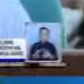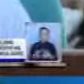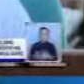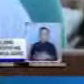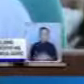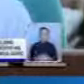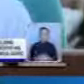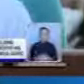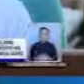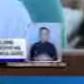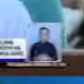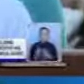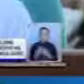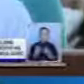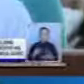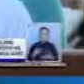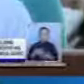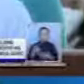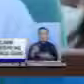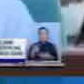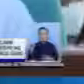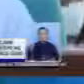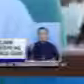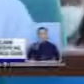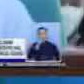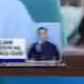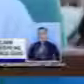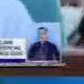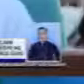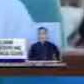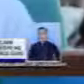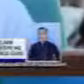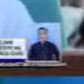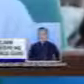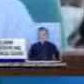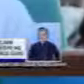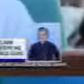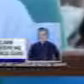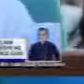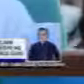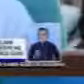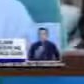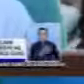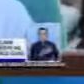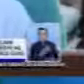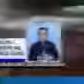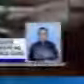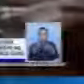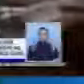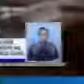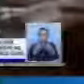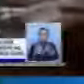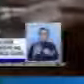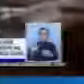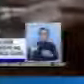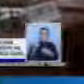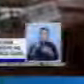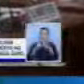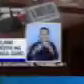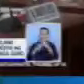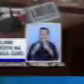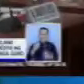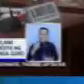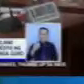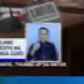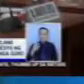without any laptops. So ganun po ka-powerful yung discretion ni Engineer Amir. Nasa